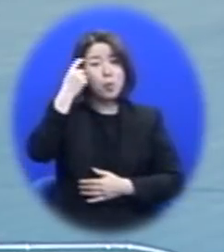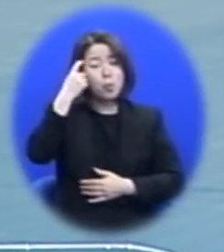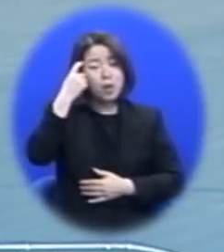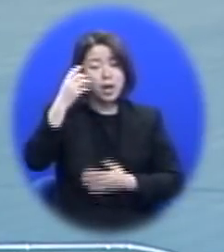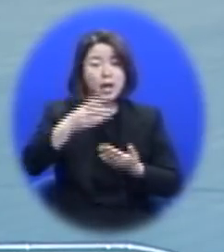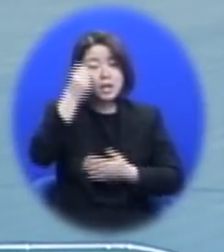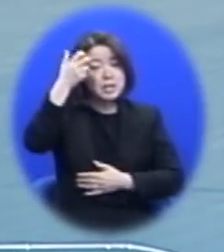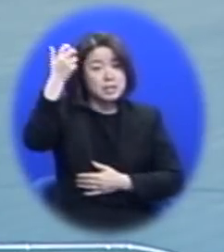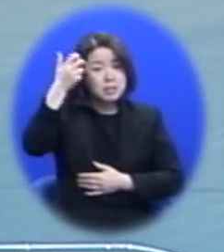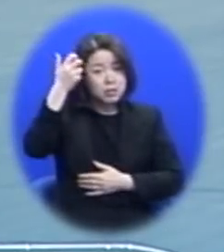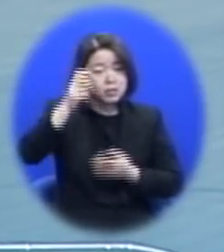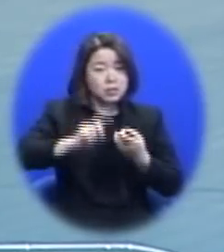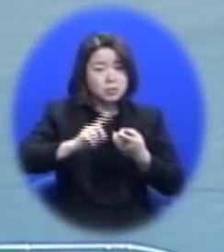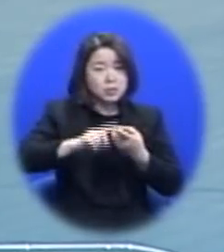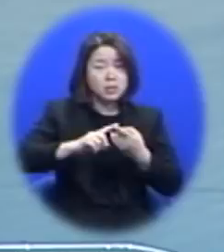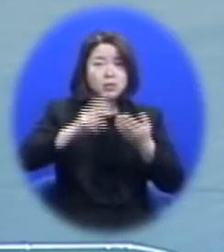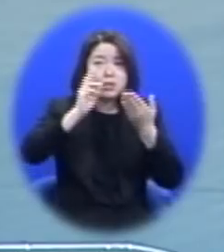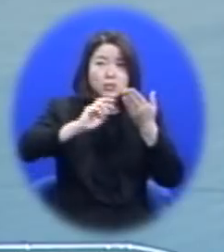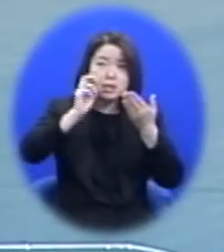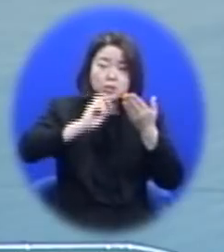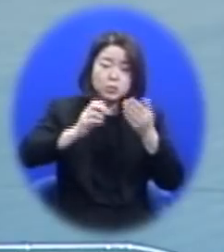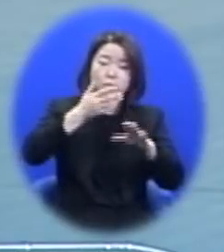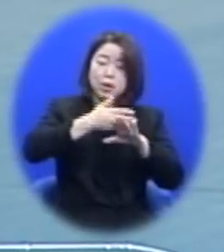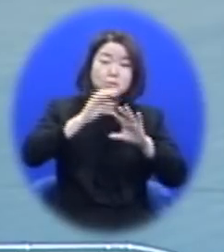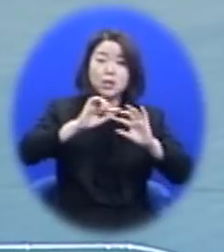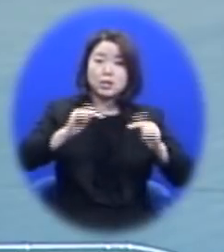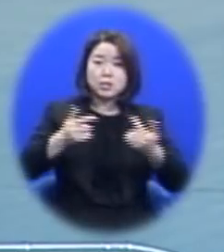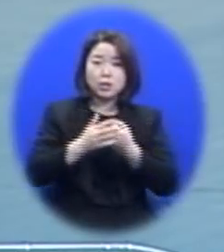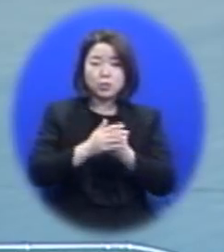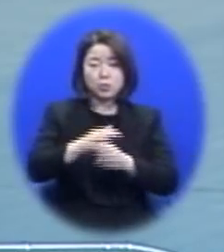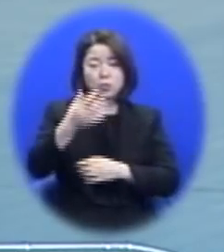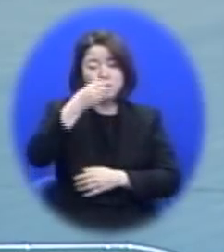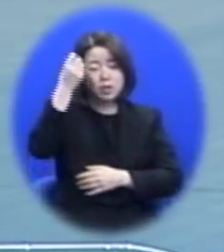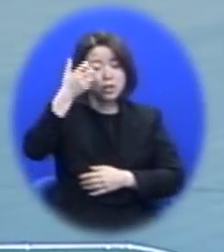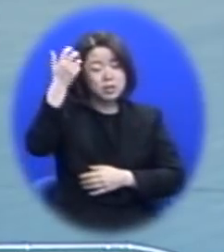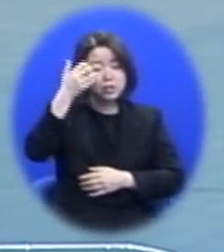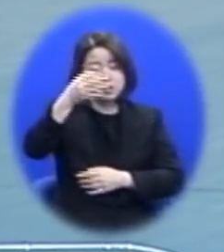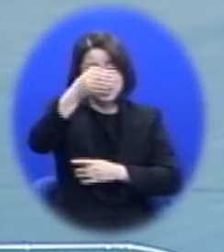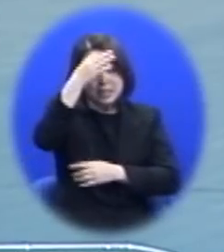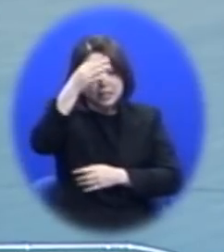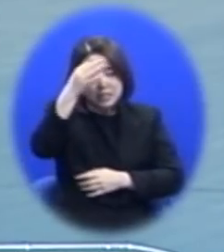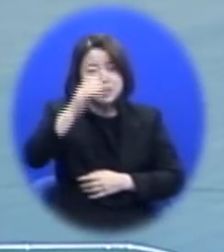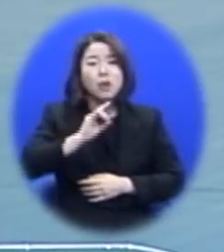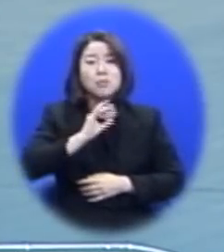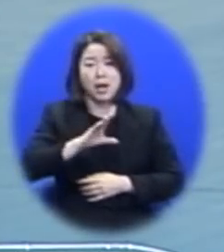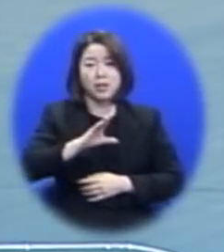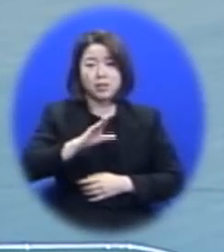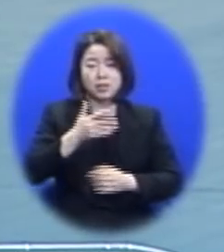성령님에 대해서는 찬송하고 감사하지 않고 성령의 능력을 너는 그렇게 구하냐?